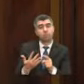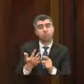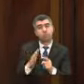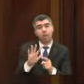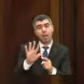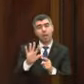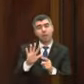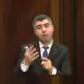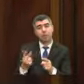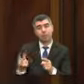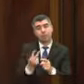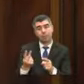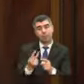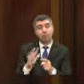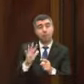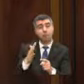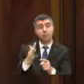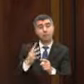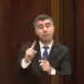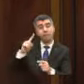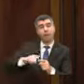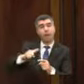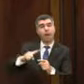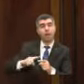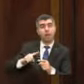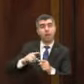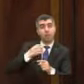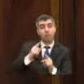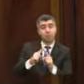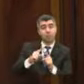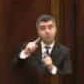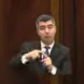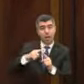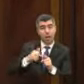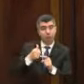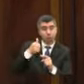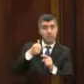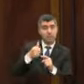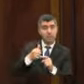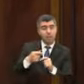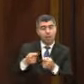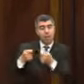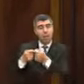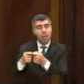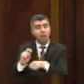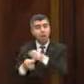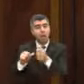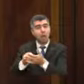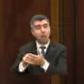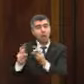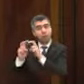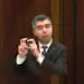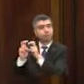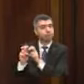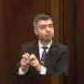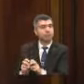هذه البادية. طبعا هذا الرقم ما يمكنش يضمن عيش كريم ويعطي الإمكانية ديال ساكنة القرى